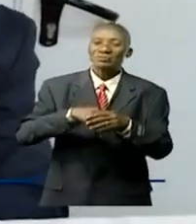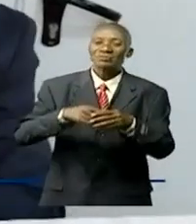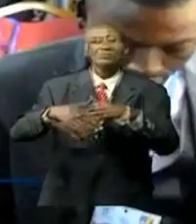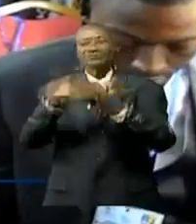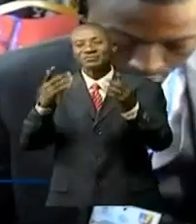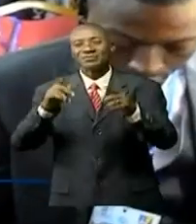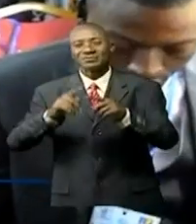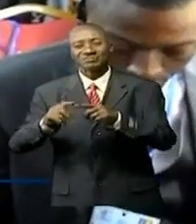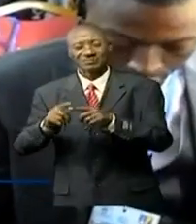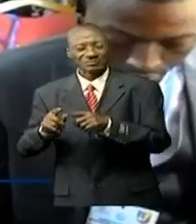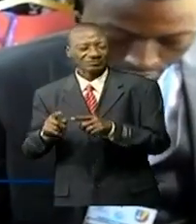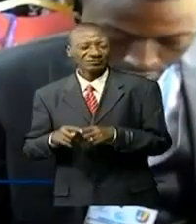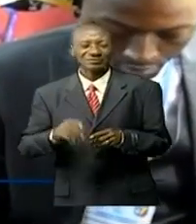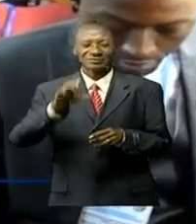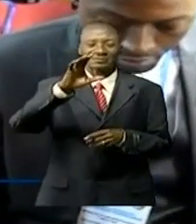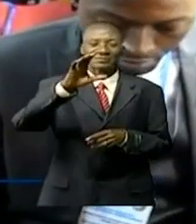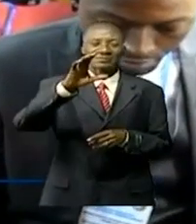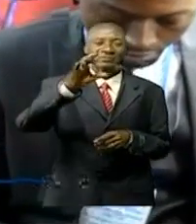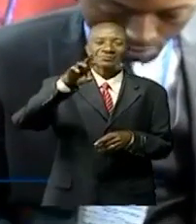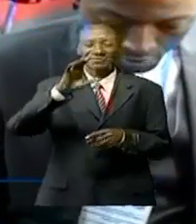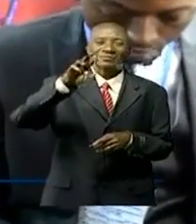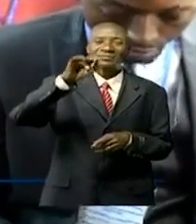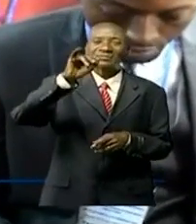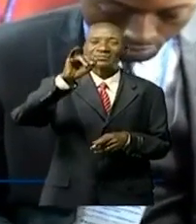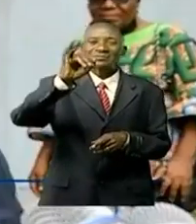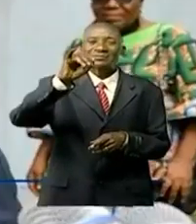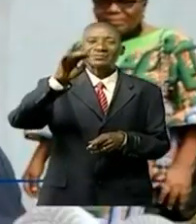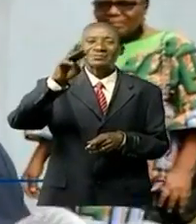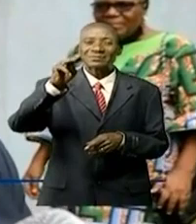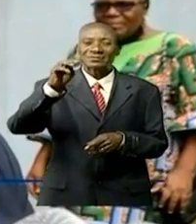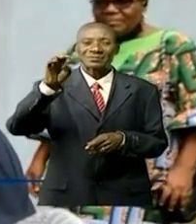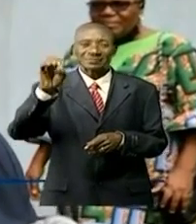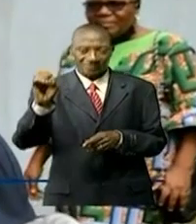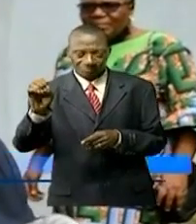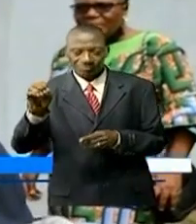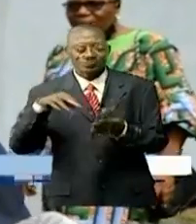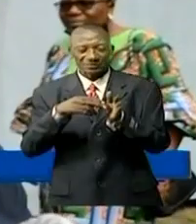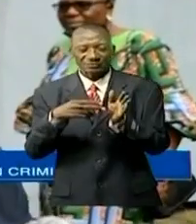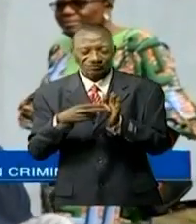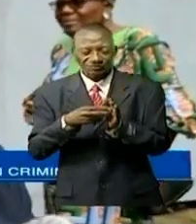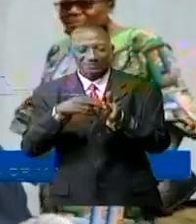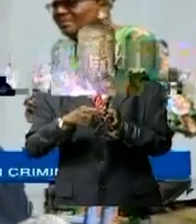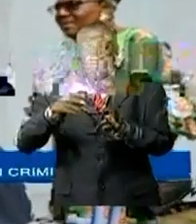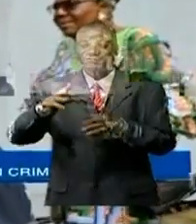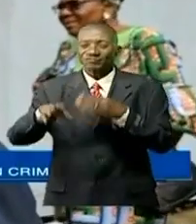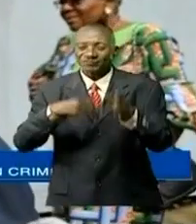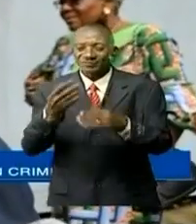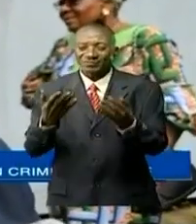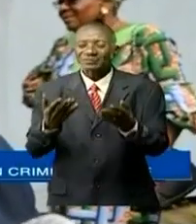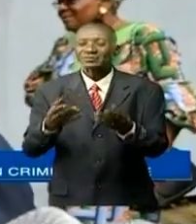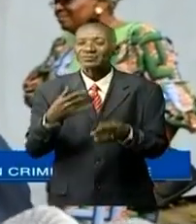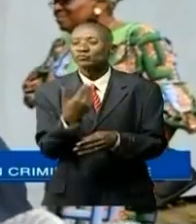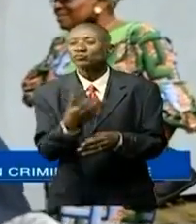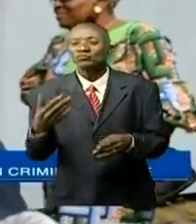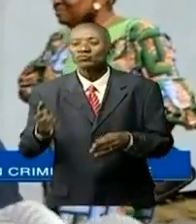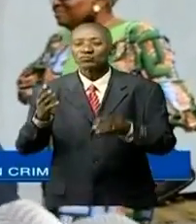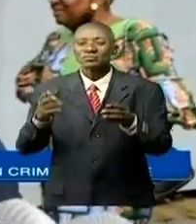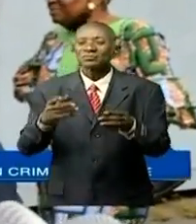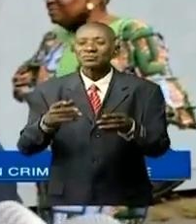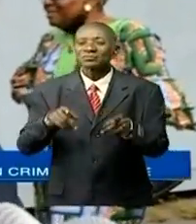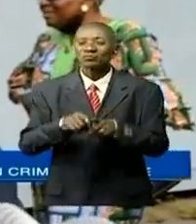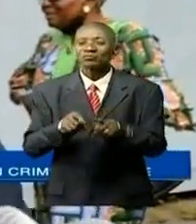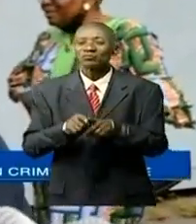criminologie. Nous avons reconnu les compétences qu'ont acquises